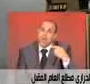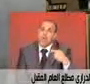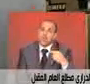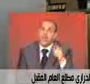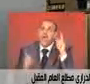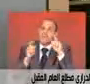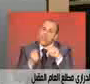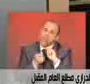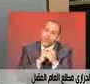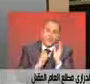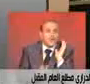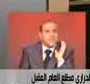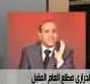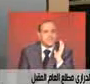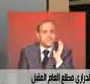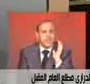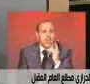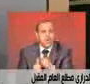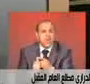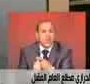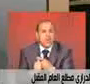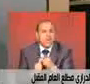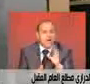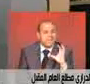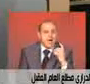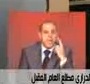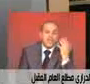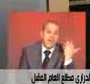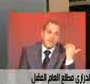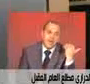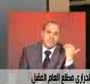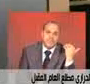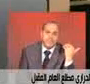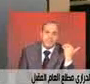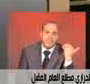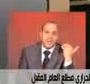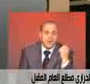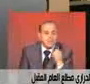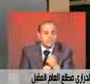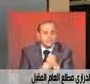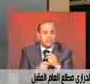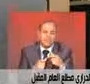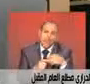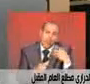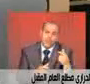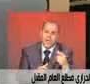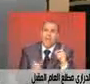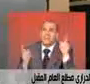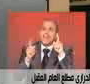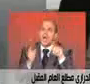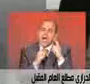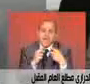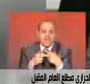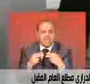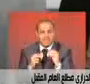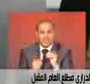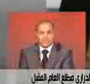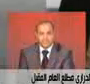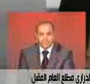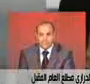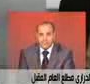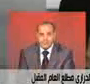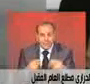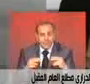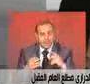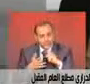الطاقة الأحفورية وفي مقدمتها الفحم الحجري بالاستثمار في مصادر أخرى للطاقة النظيفة. وفي تعليقه